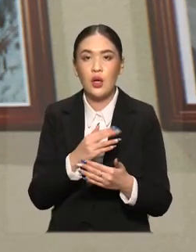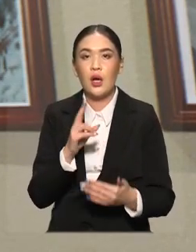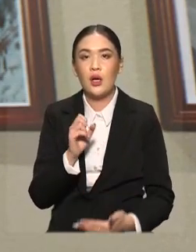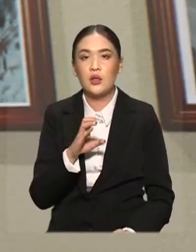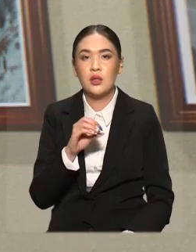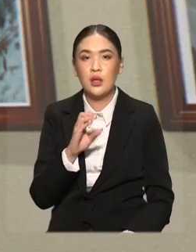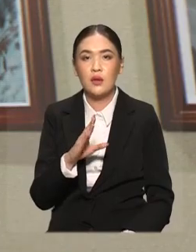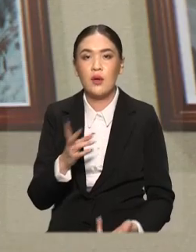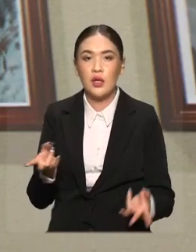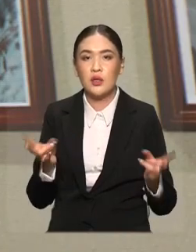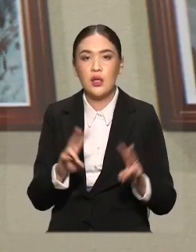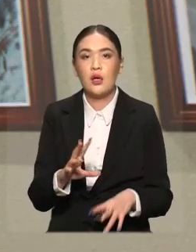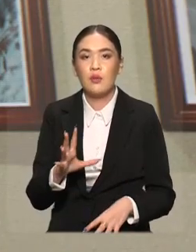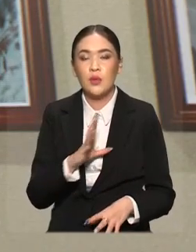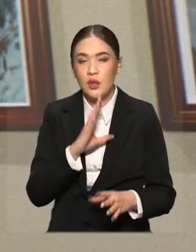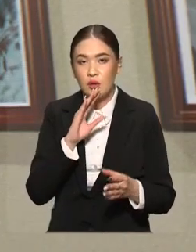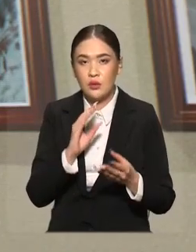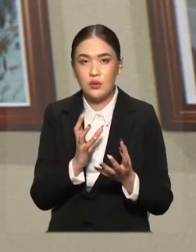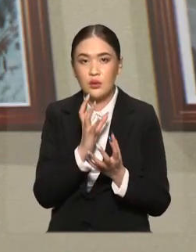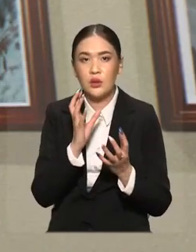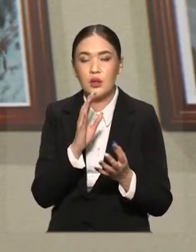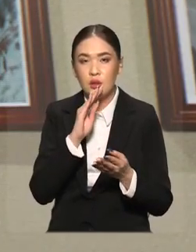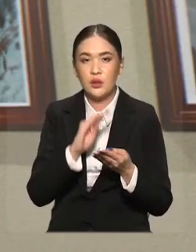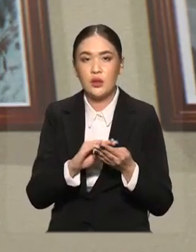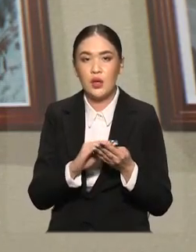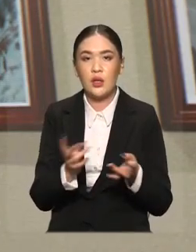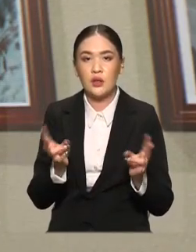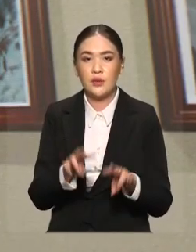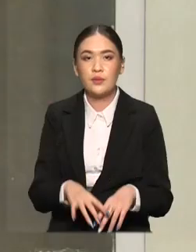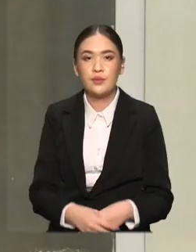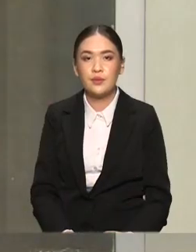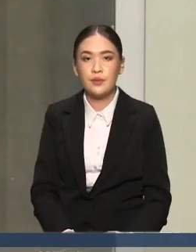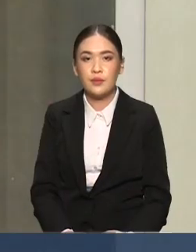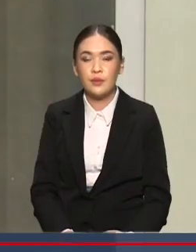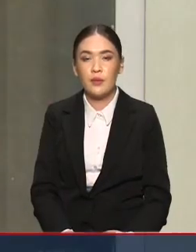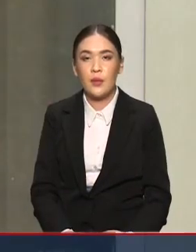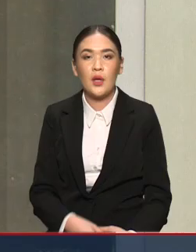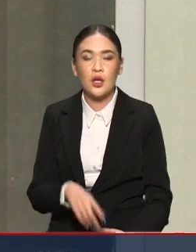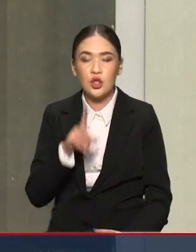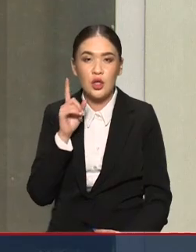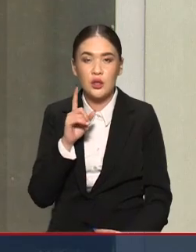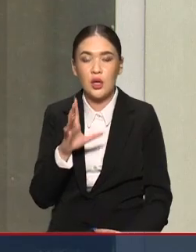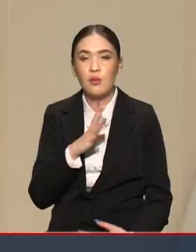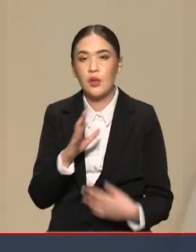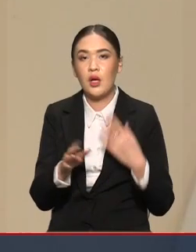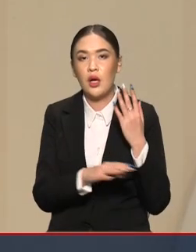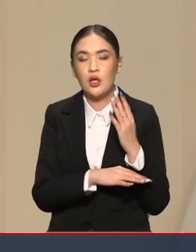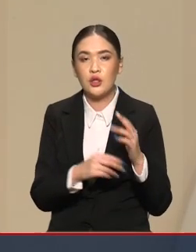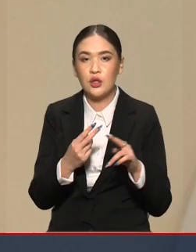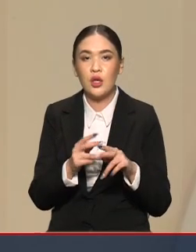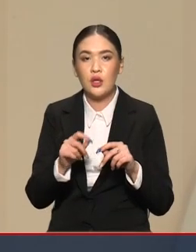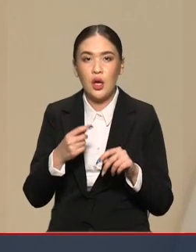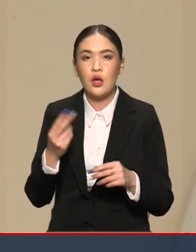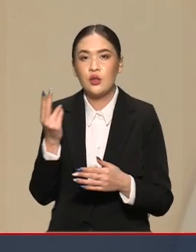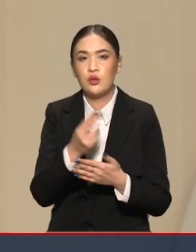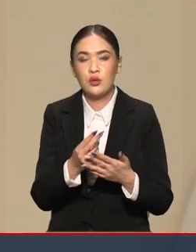Қастеев қалдырған мәдени мұраны сақтап келеді. Толығырақ тілші материалында. Жастайынан ағаш ойып, мал баққан бала қалай ұлы